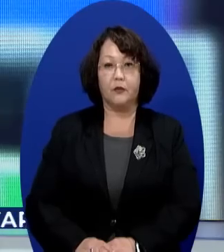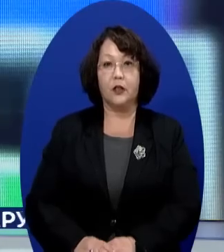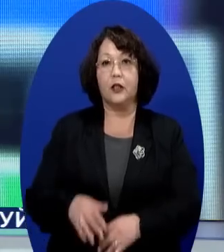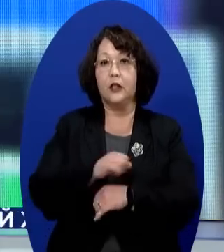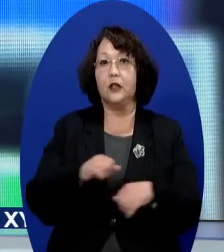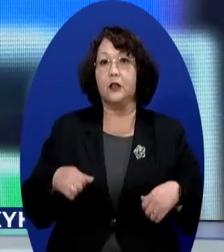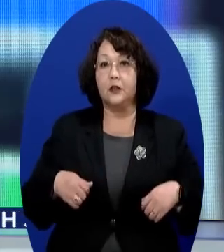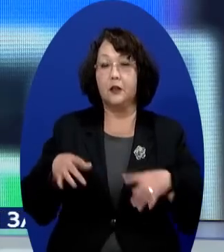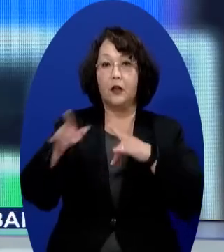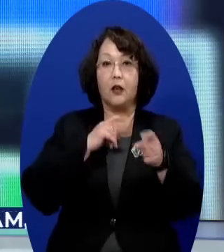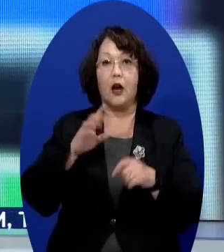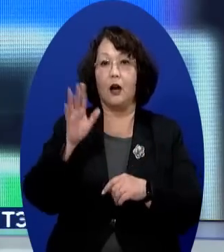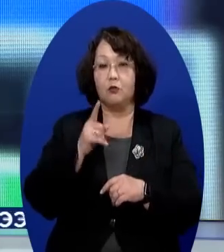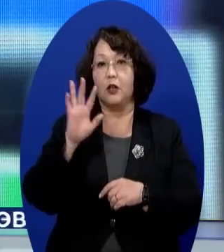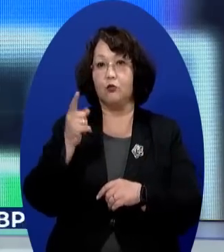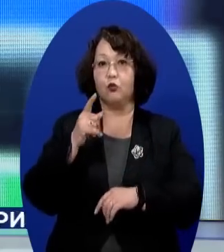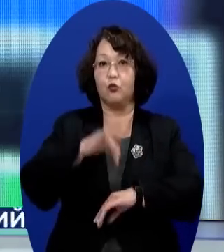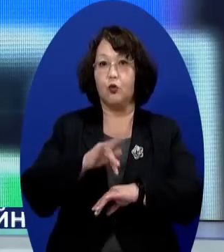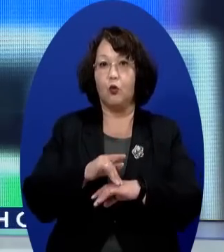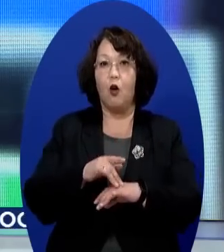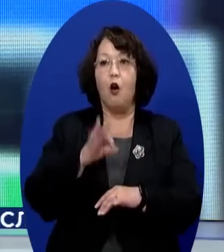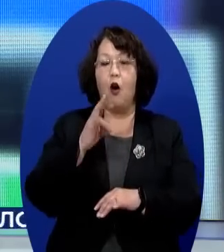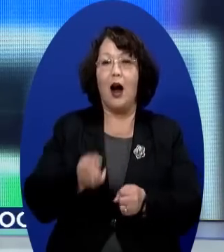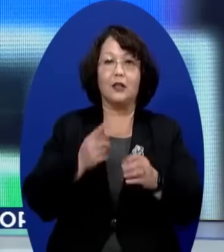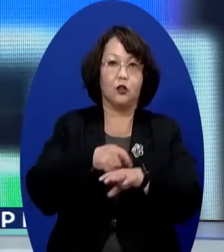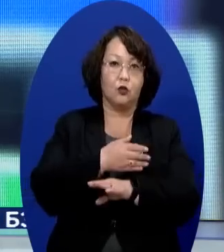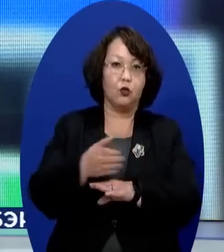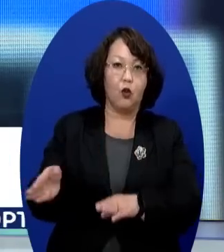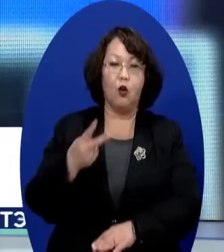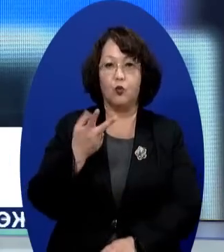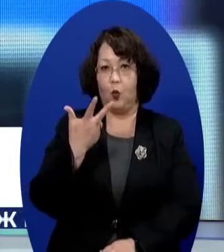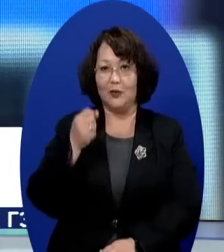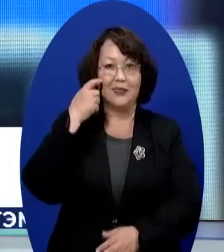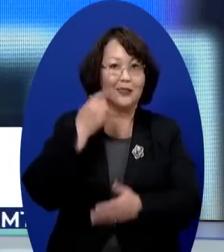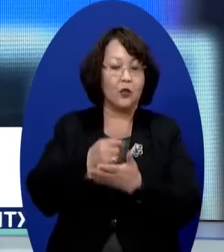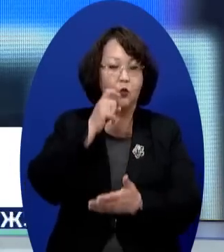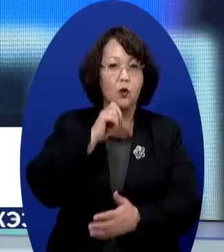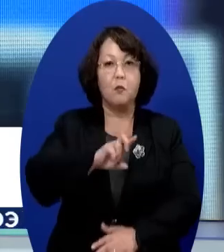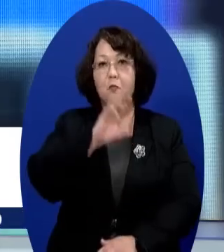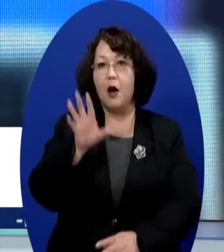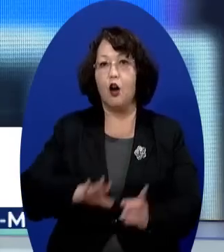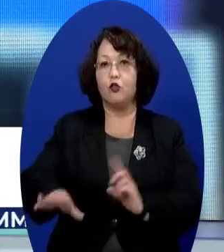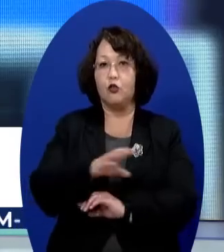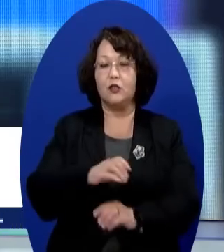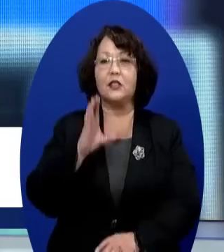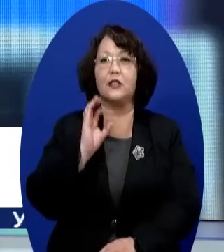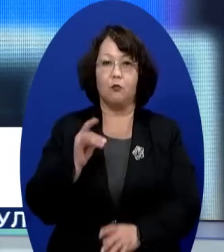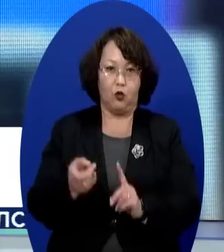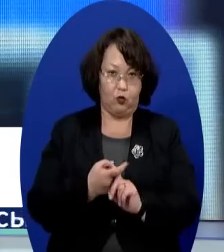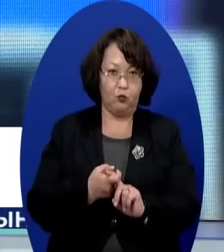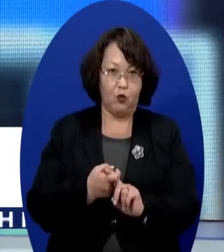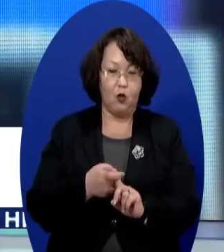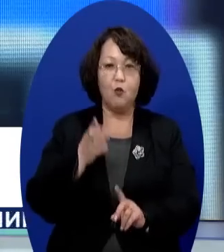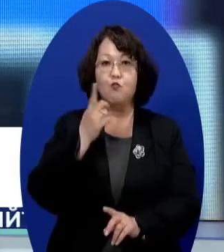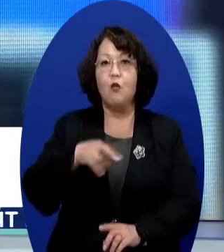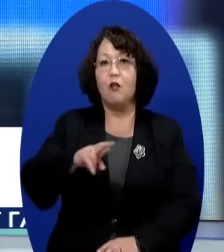Иргэд олон нийтэд харилцах 11.11 төвд онгарсаар 230 гаруй санал хүсэлт ирсэн байна. Энэ нь одоо байгаль орчны салбартай холбоотой байсан байна. За тодруулах юм бол